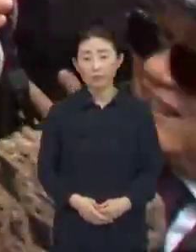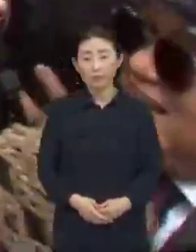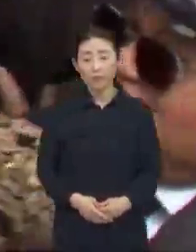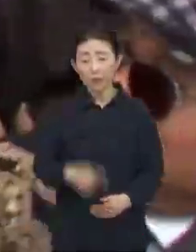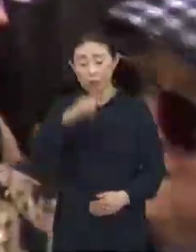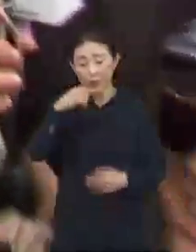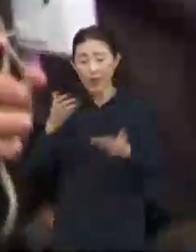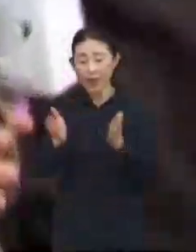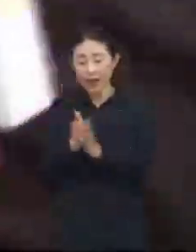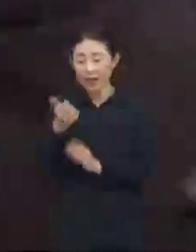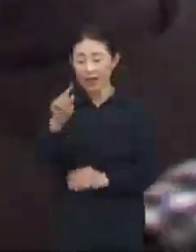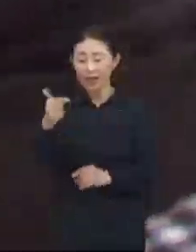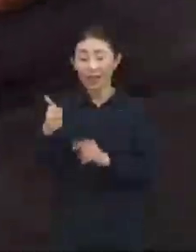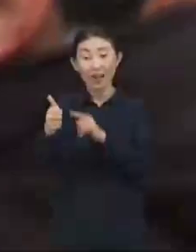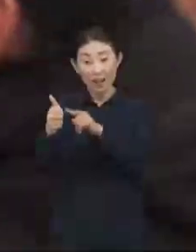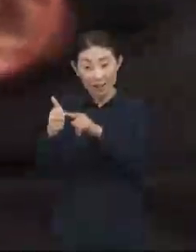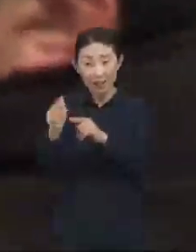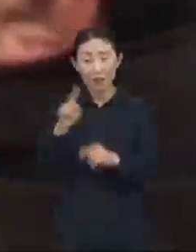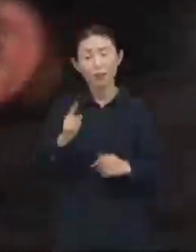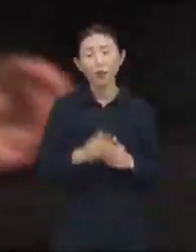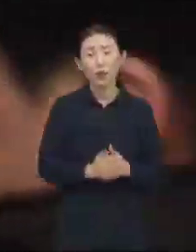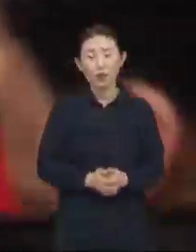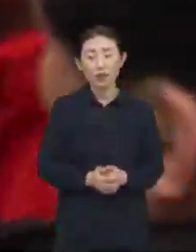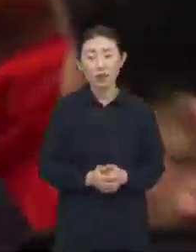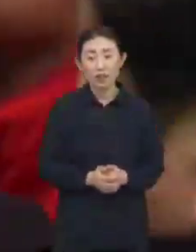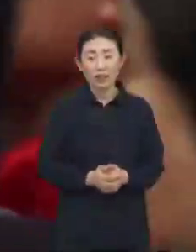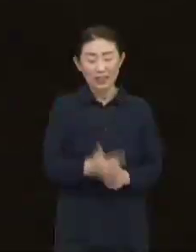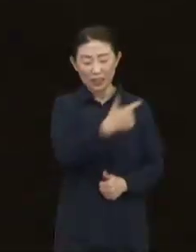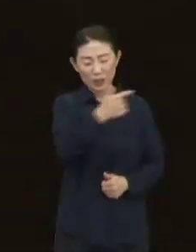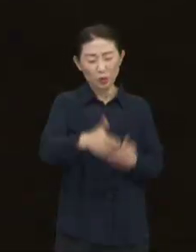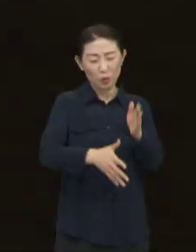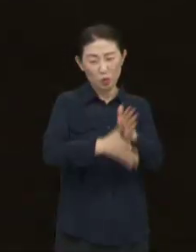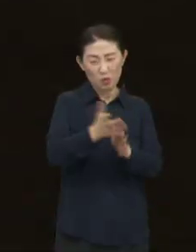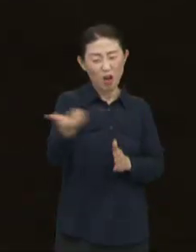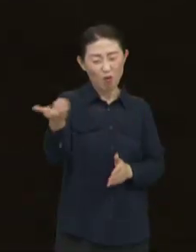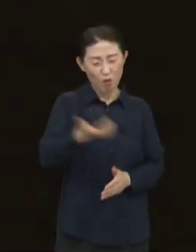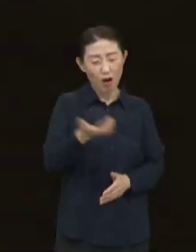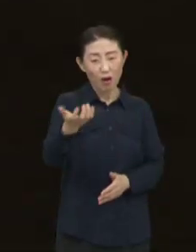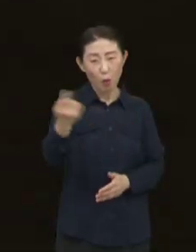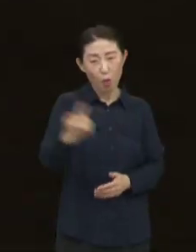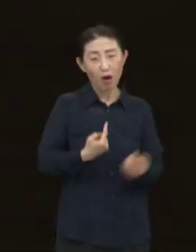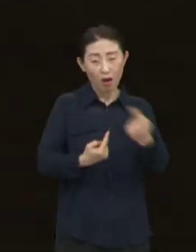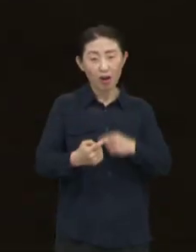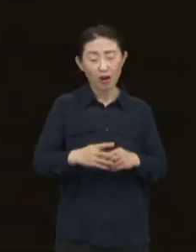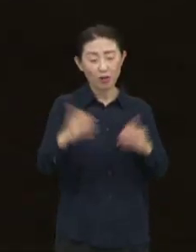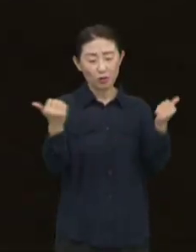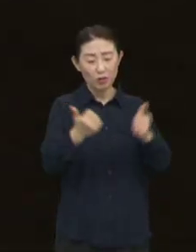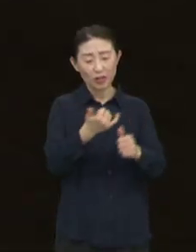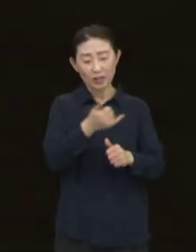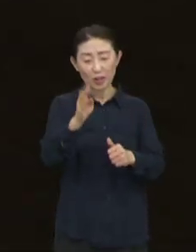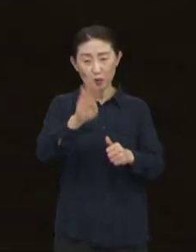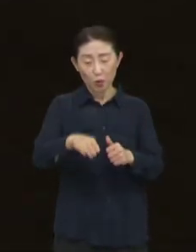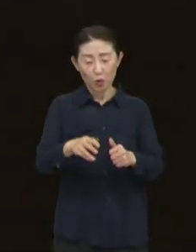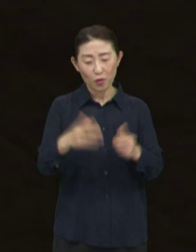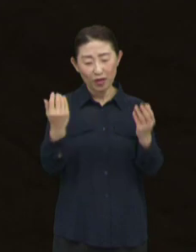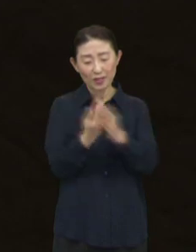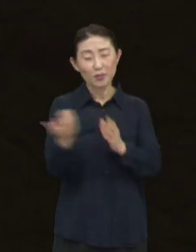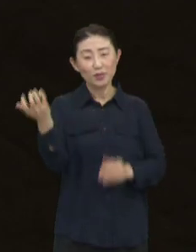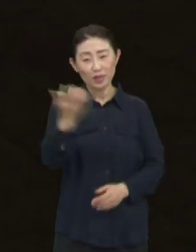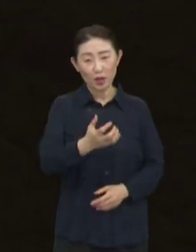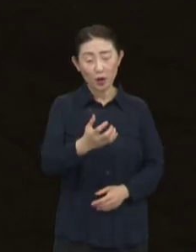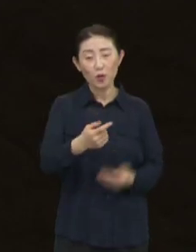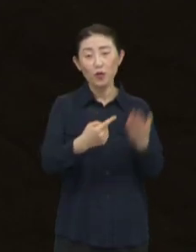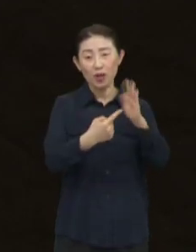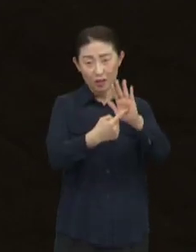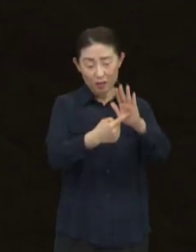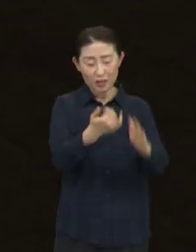반면 국민의힘 한동훈 비대위원장은 주로 지역 대도시에 집중했습니다. 국회 세종 완전 이전 카드를 들고 나온